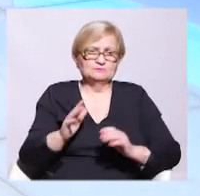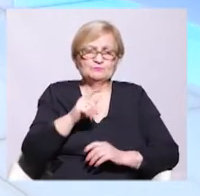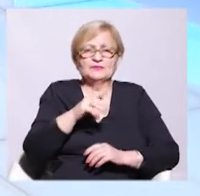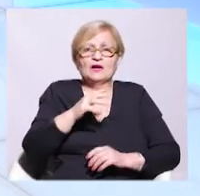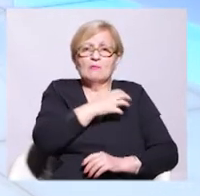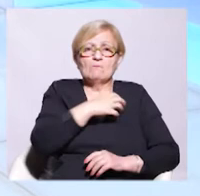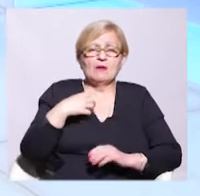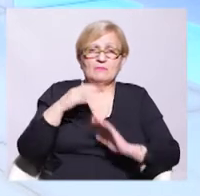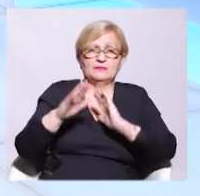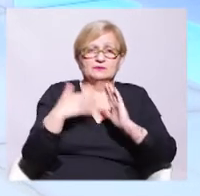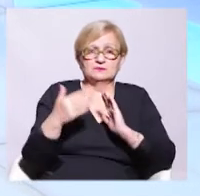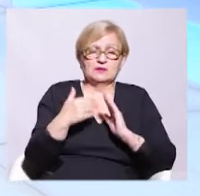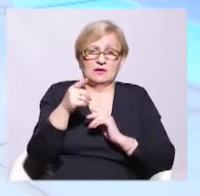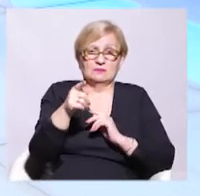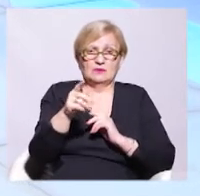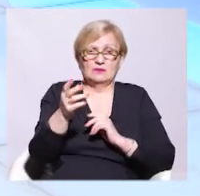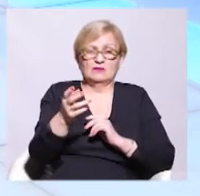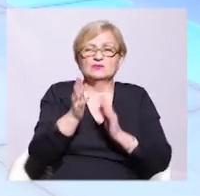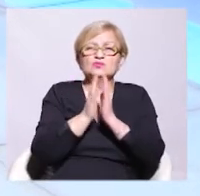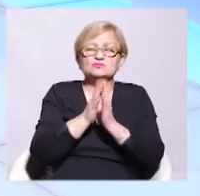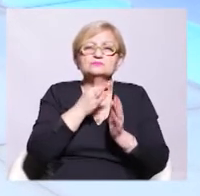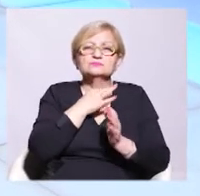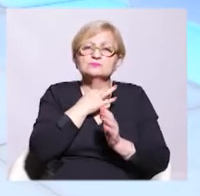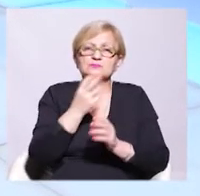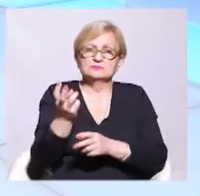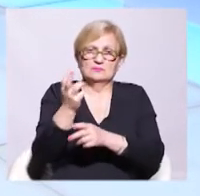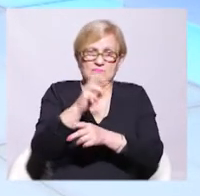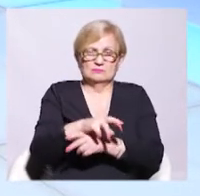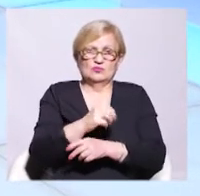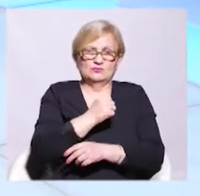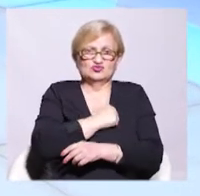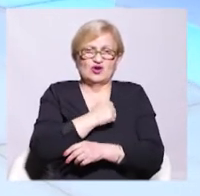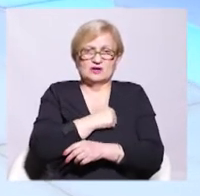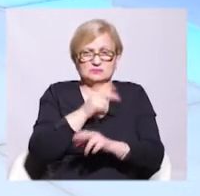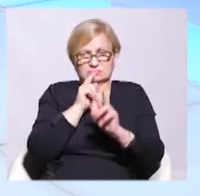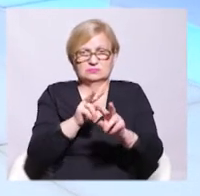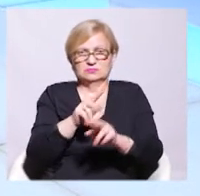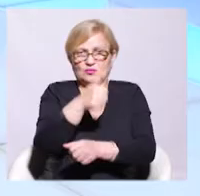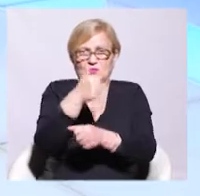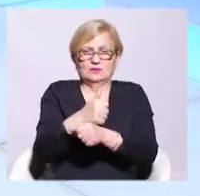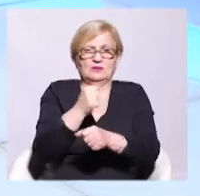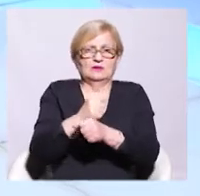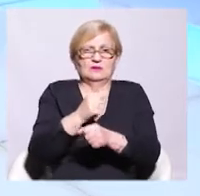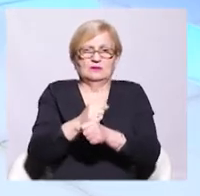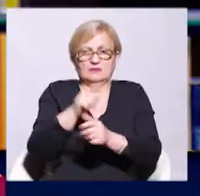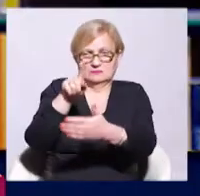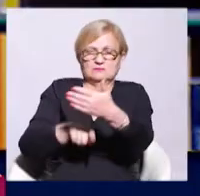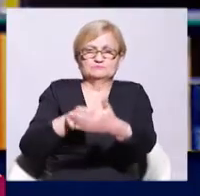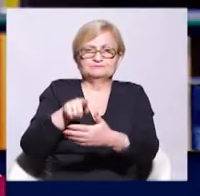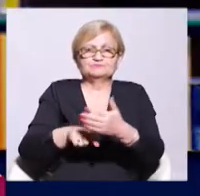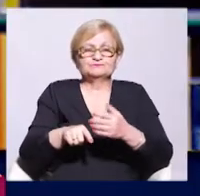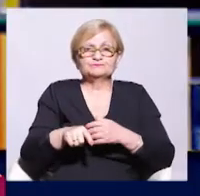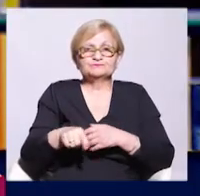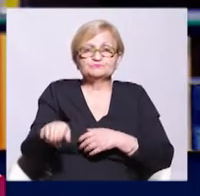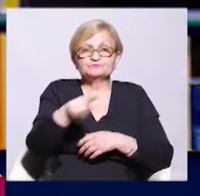დაიბარებს თორნიკეს და სთხოვს სათავეში ჩაუდგეს საქართველოს ჯარს და სარდლობასაც.